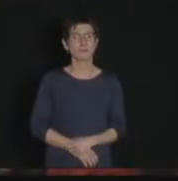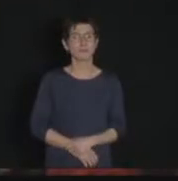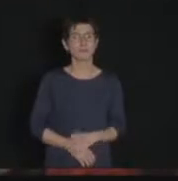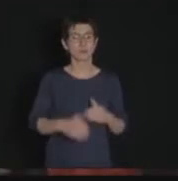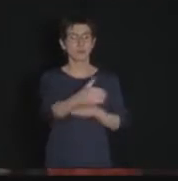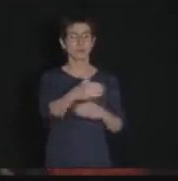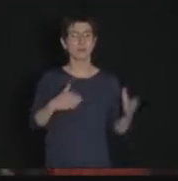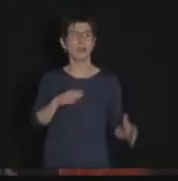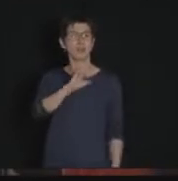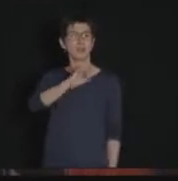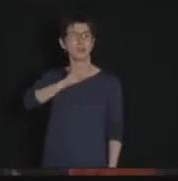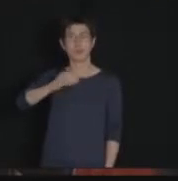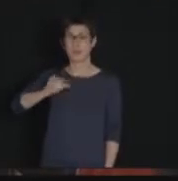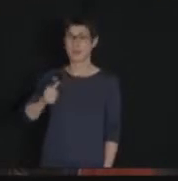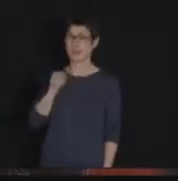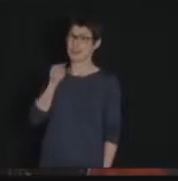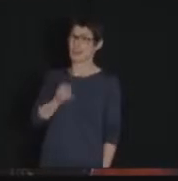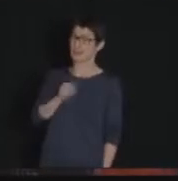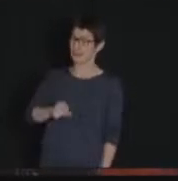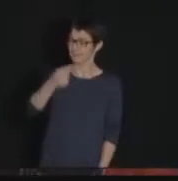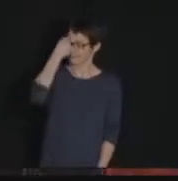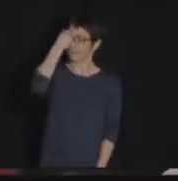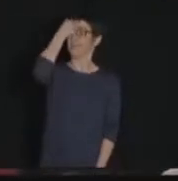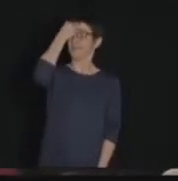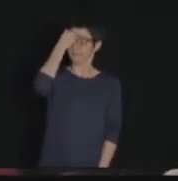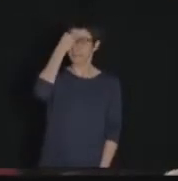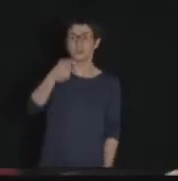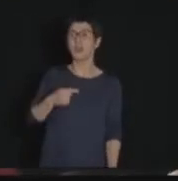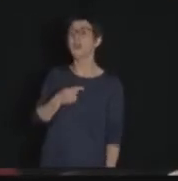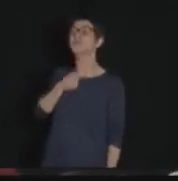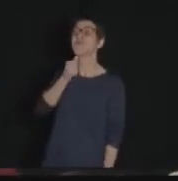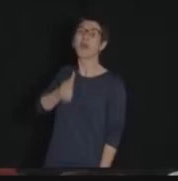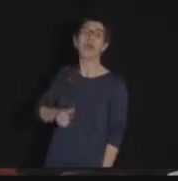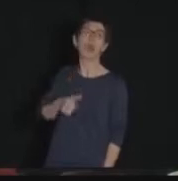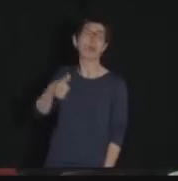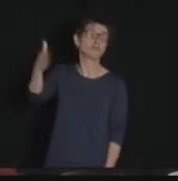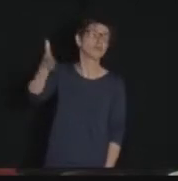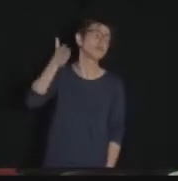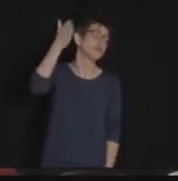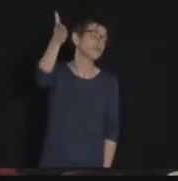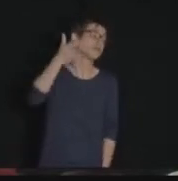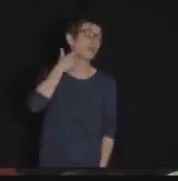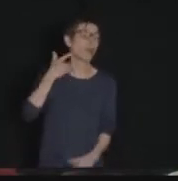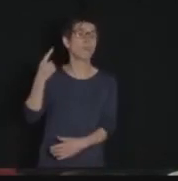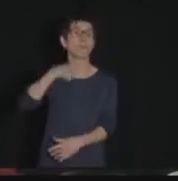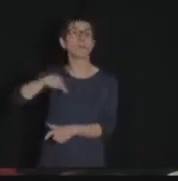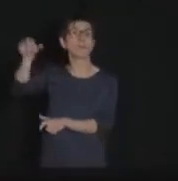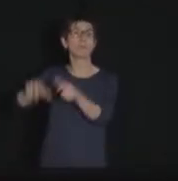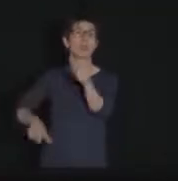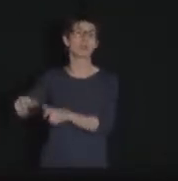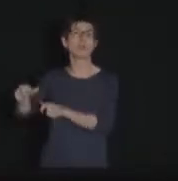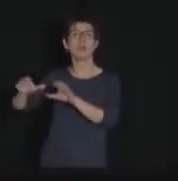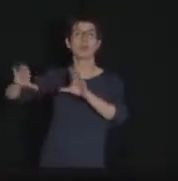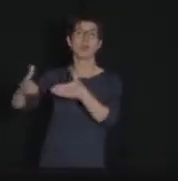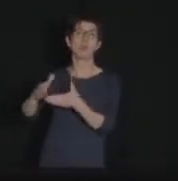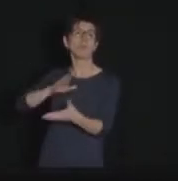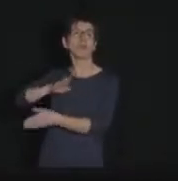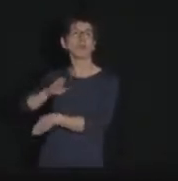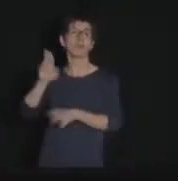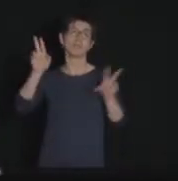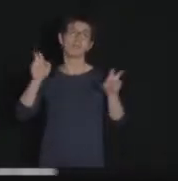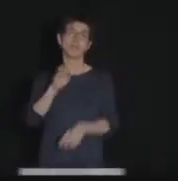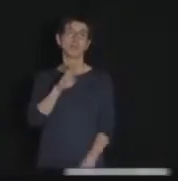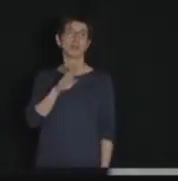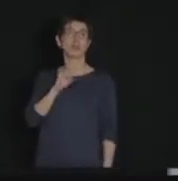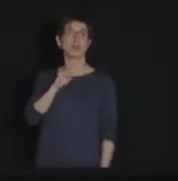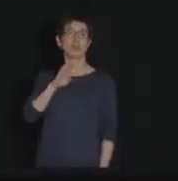à ce nouveau continent. Vous devez vous en préoccuper, vous devez y penser. Non, ça n'est pas un à côté. Non, ça n'est pas une question pour